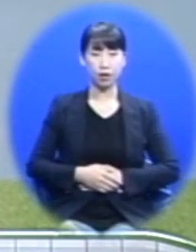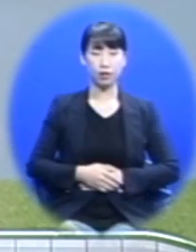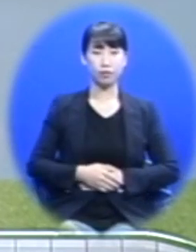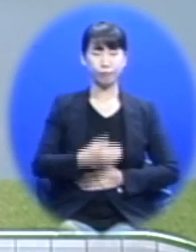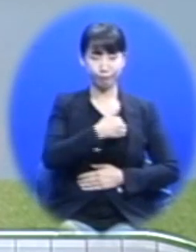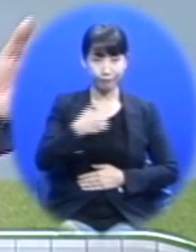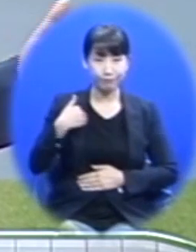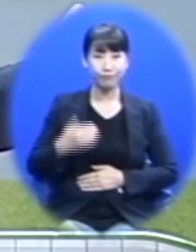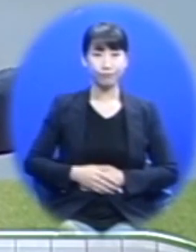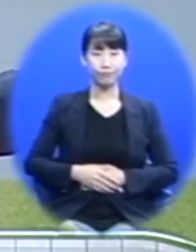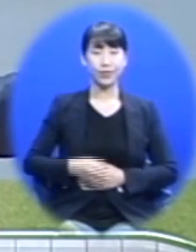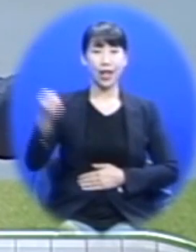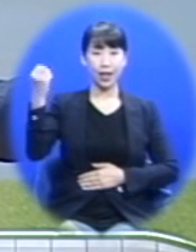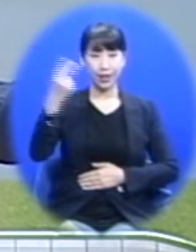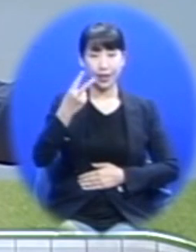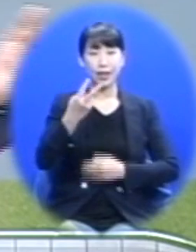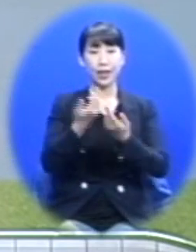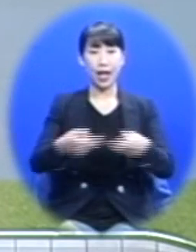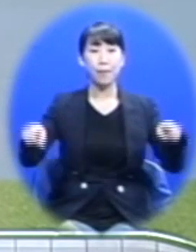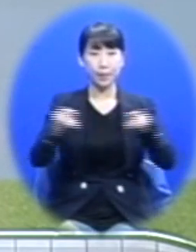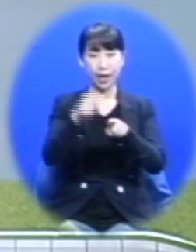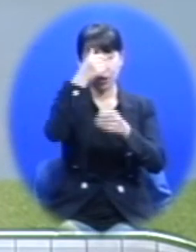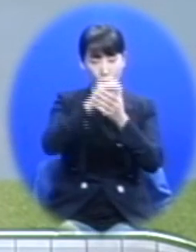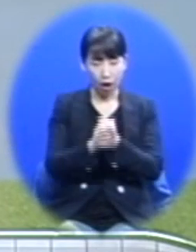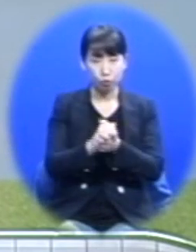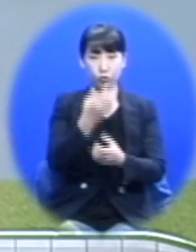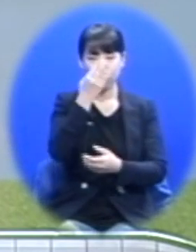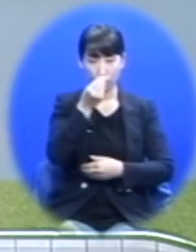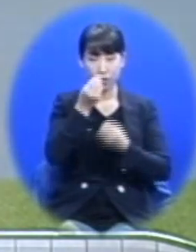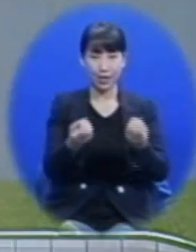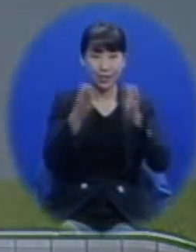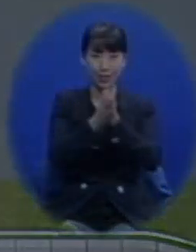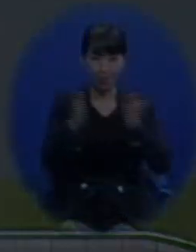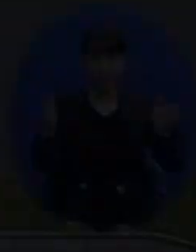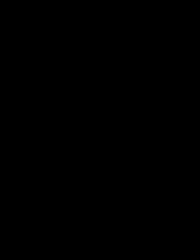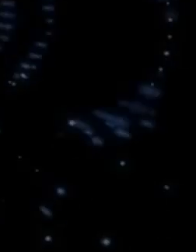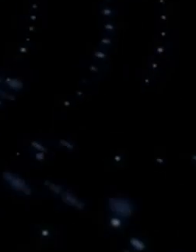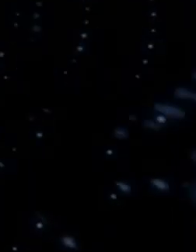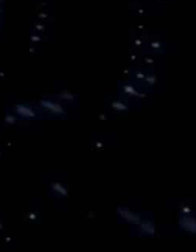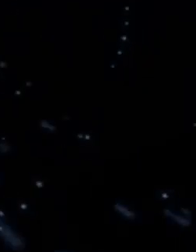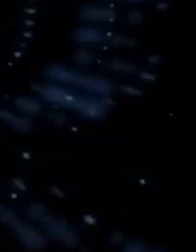우리 다 같이 통성으로 기도하시고 그리고 성찬을 받겠습니다. 기도하겠습니다.